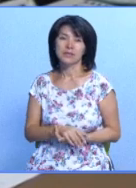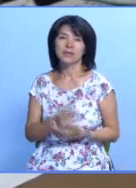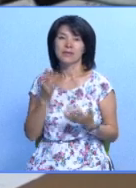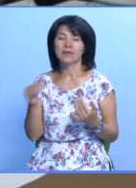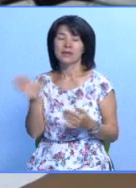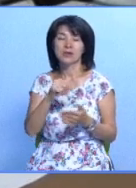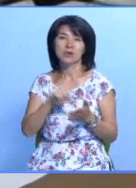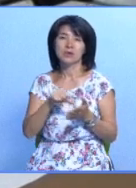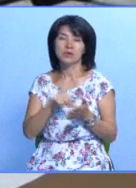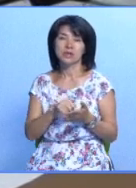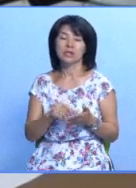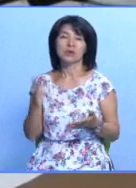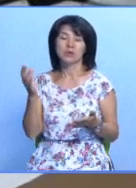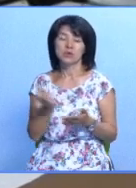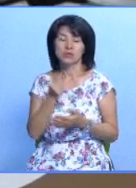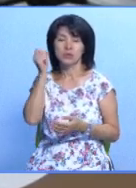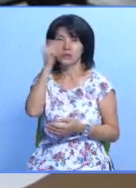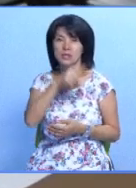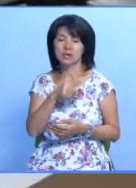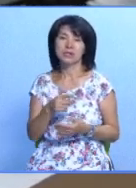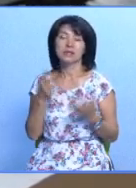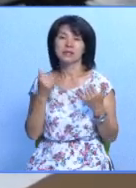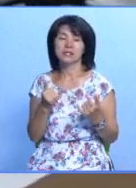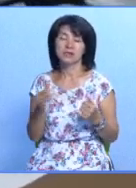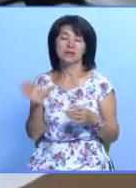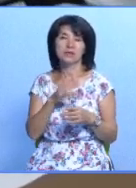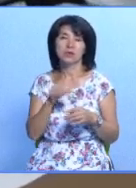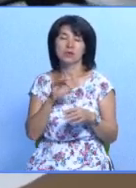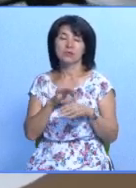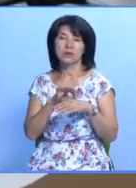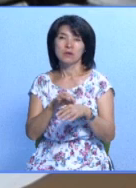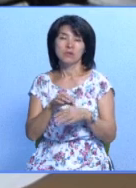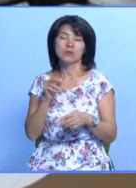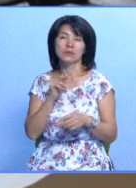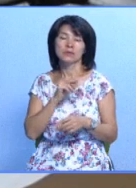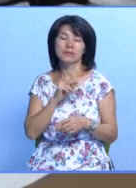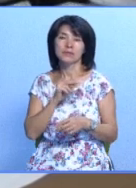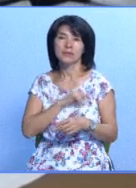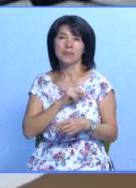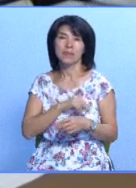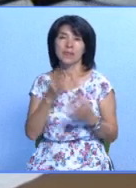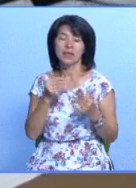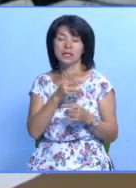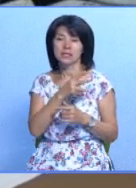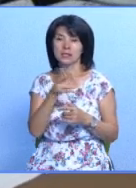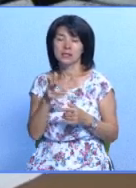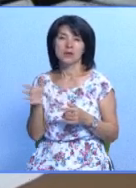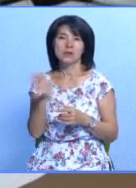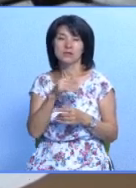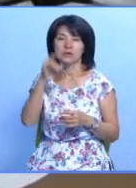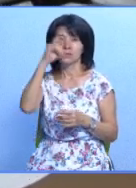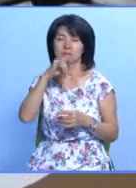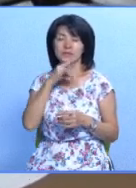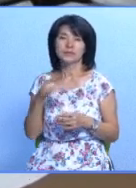установлены. Төбелеске қатысушылардың жеке басын анықтадық. Тергеу жұмыстары жүргізіліп жатыр. Сондай-ақ, бейнежазбаны түсірген адамдарға қатысты